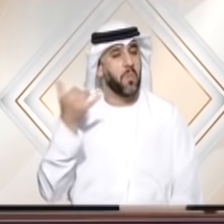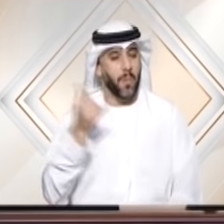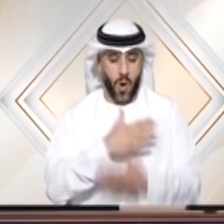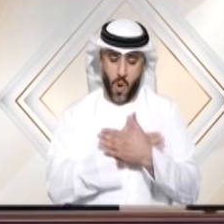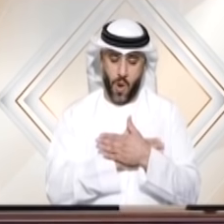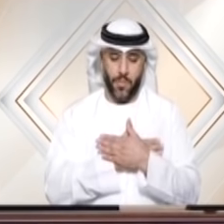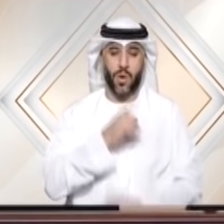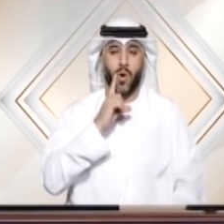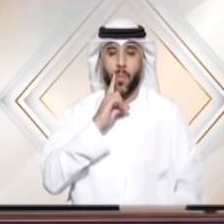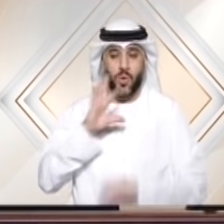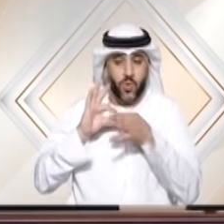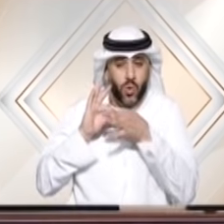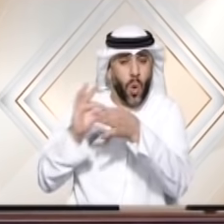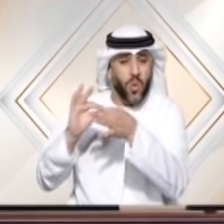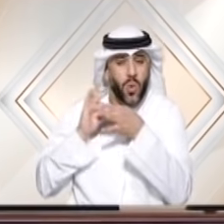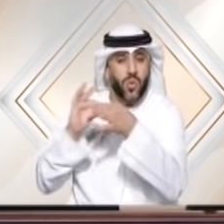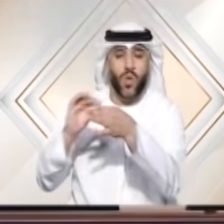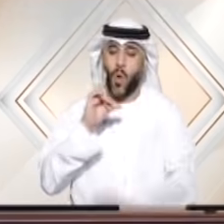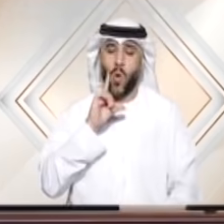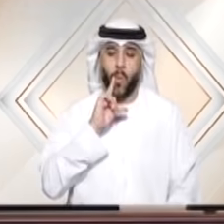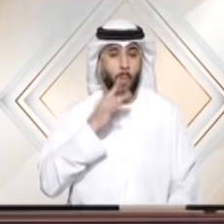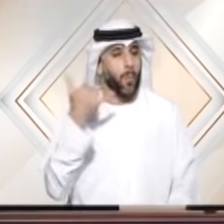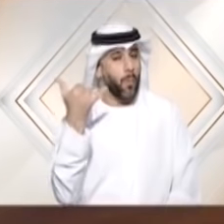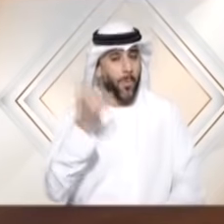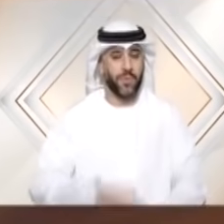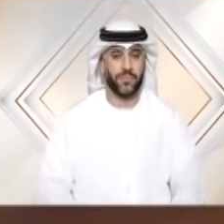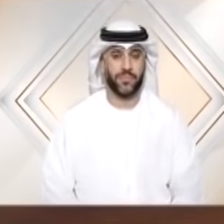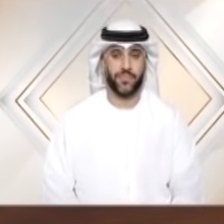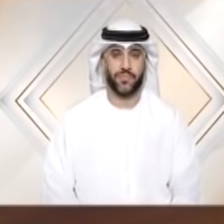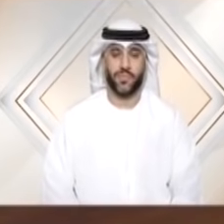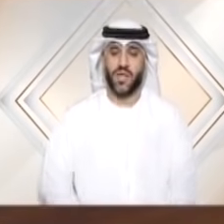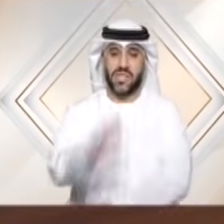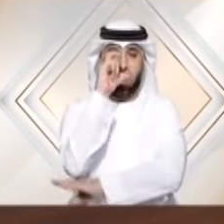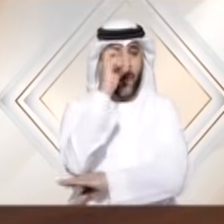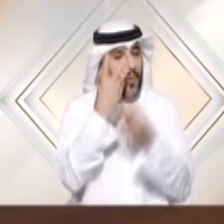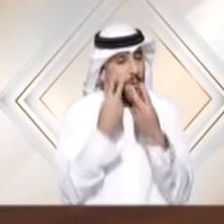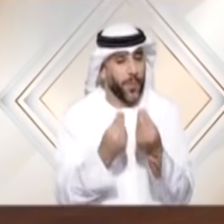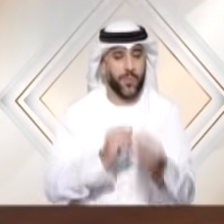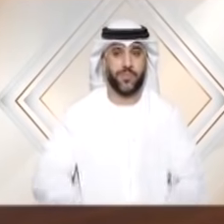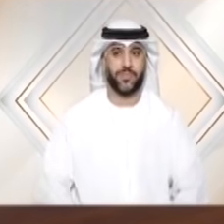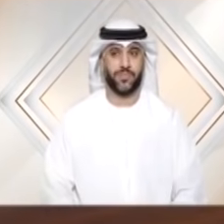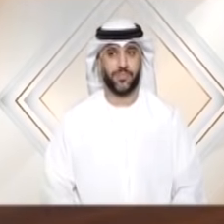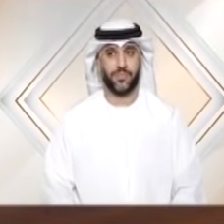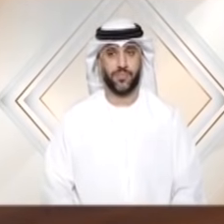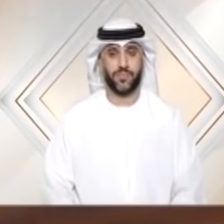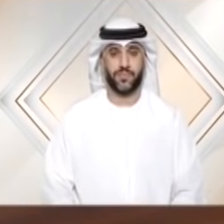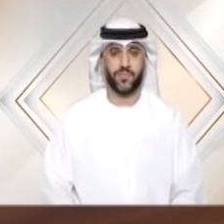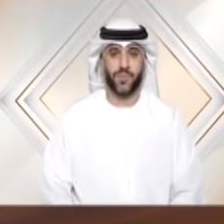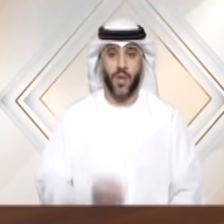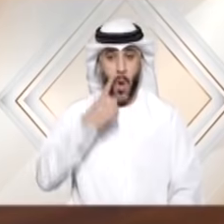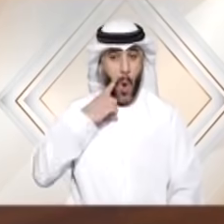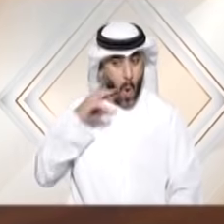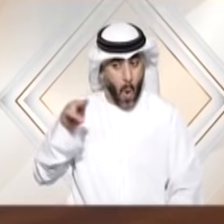أبرها مهما كانت، وإن جهداك على أن تشرك بما ليس لك بعلم فلا تطعهما، فهذا الدين، هذه قاعدة دينية. فأنا علاقتي مع أمي،